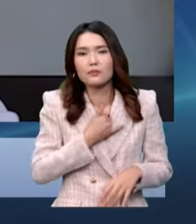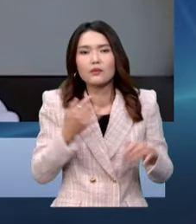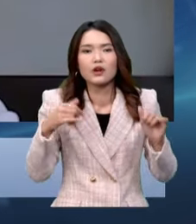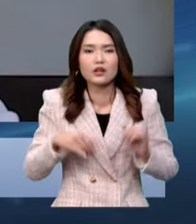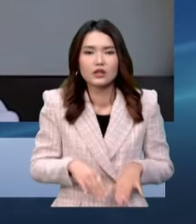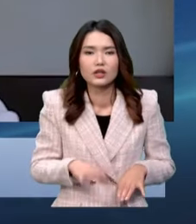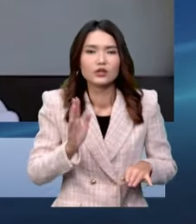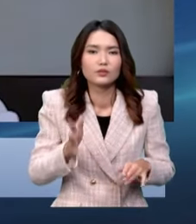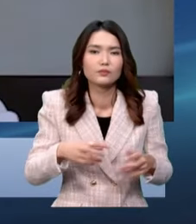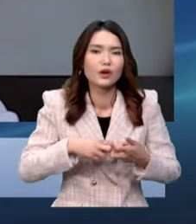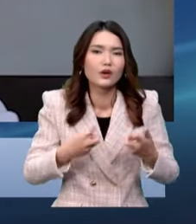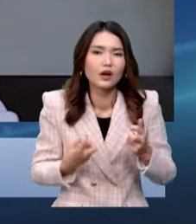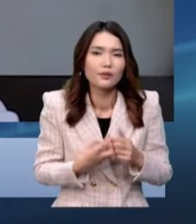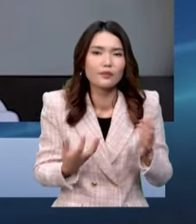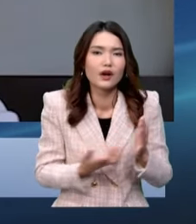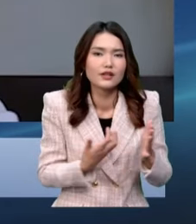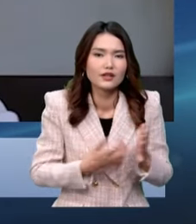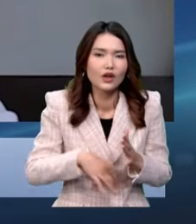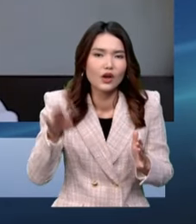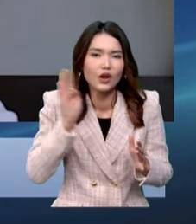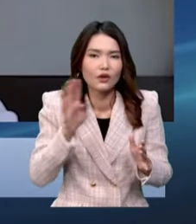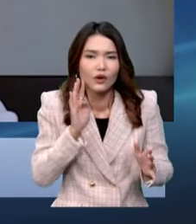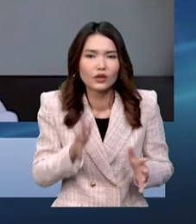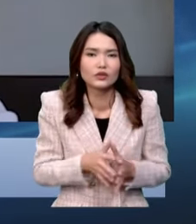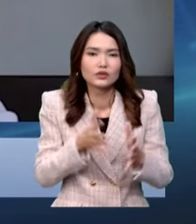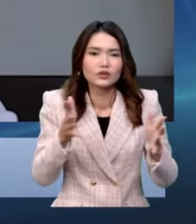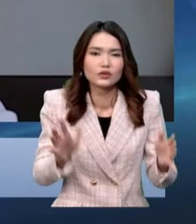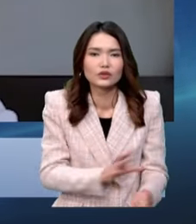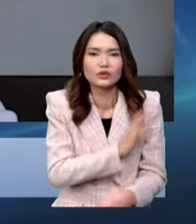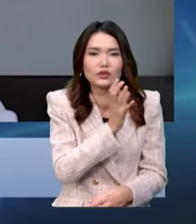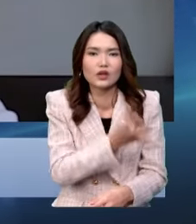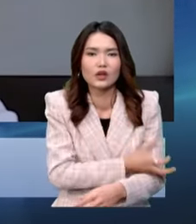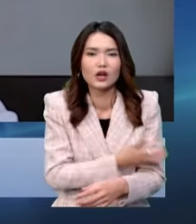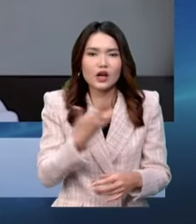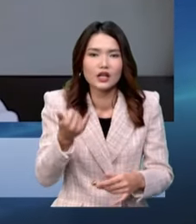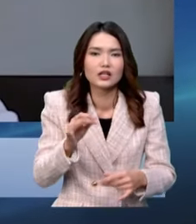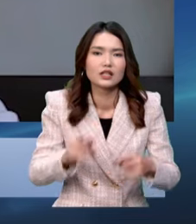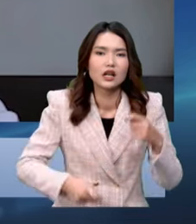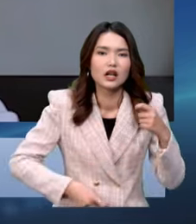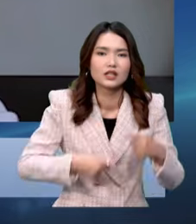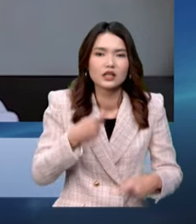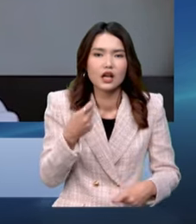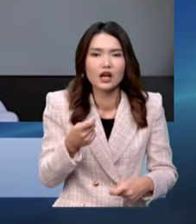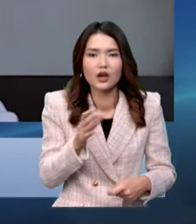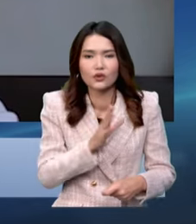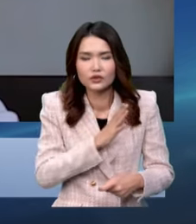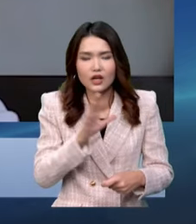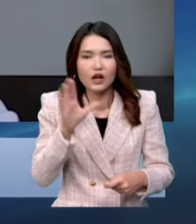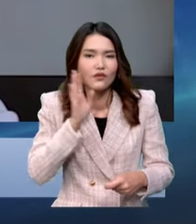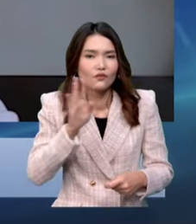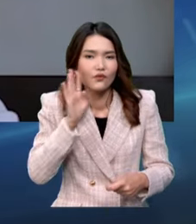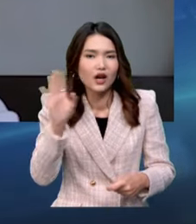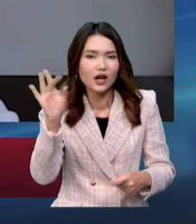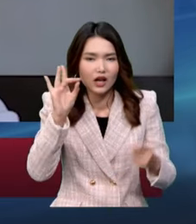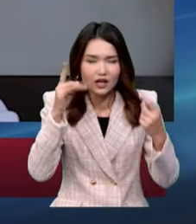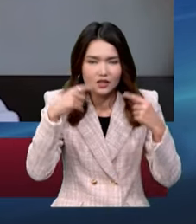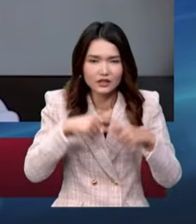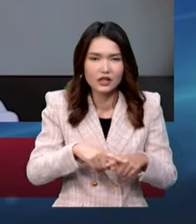проблему дефицита воды, более того, он усиливает дефицит и нарушение природных экосистем.